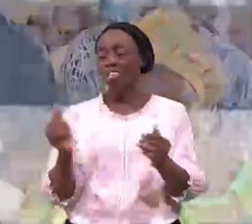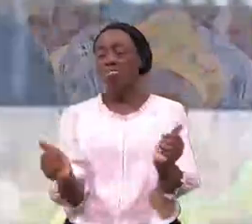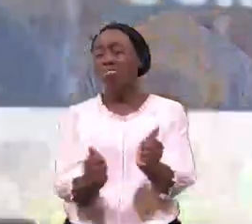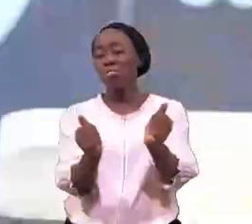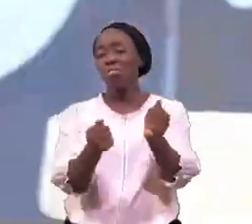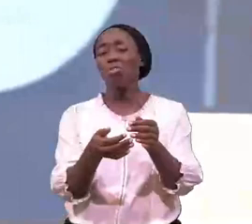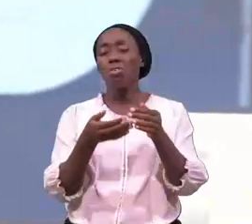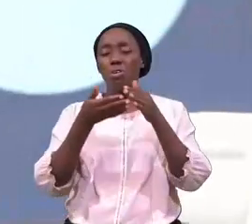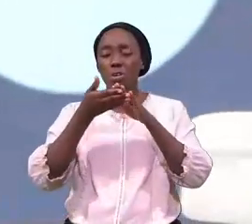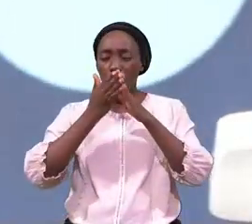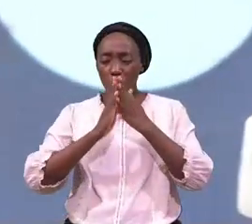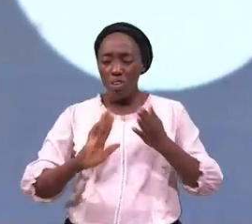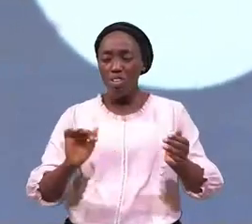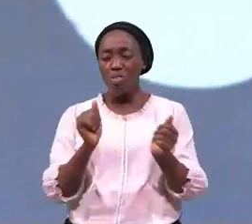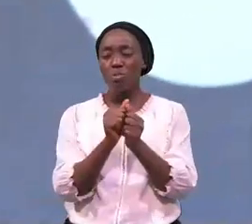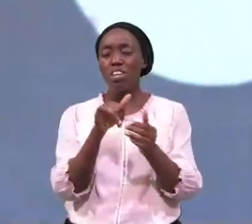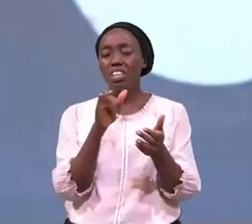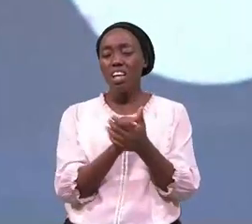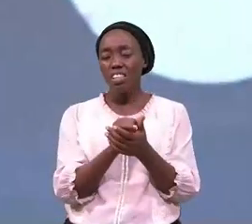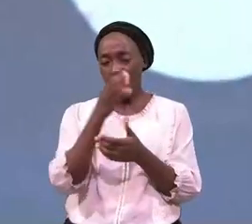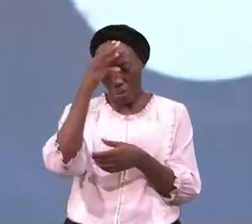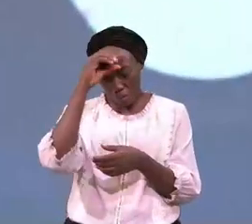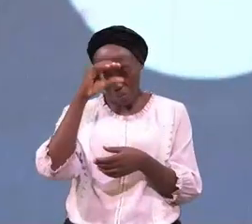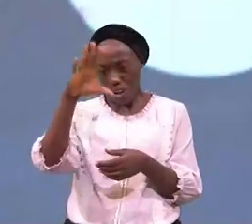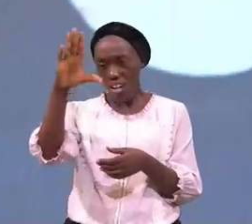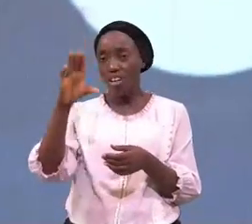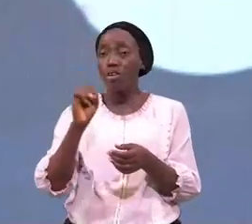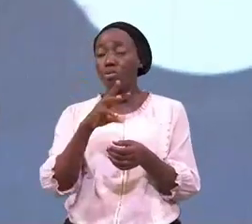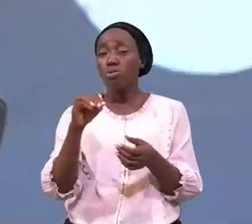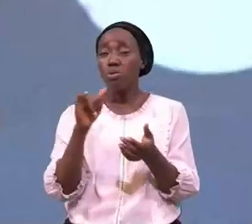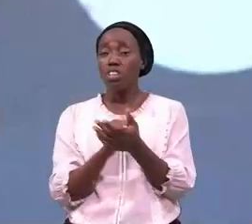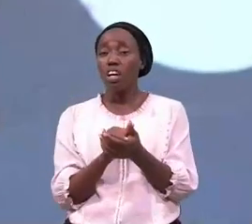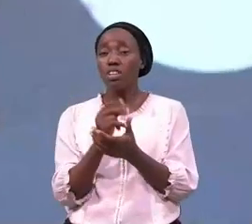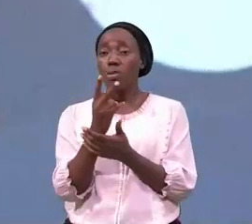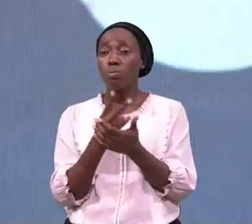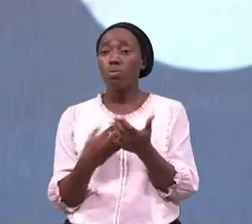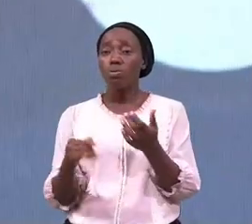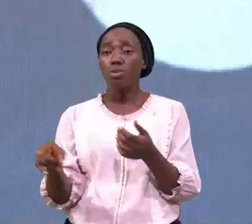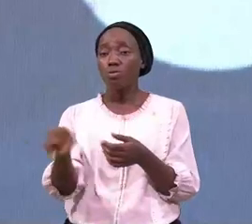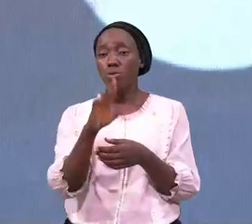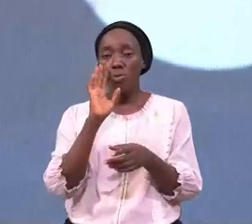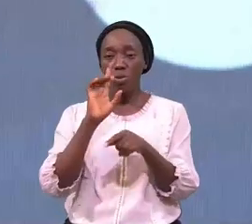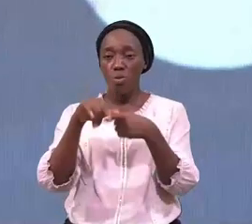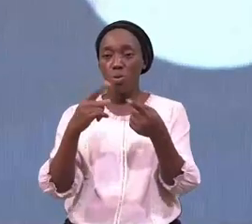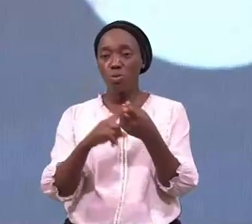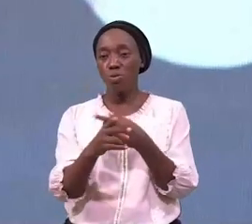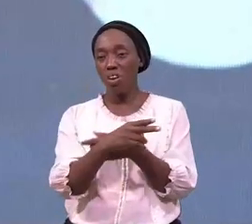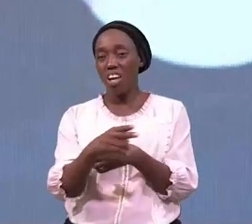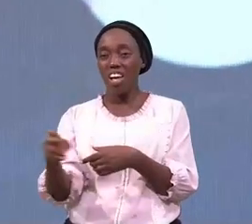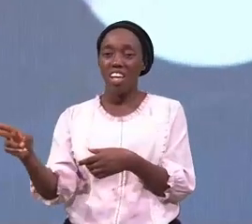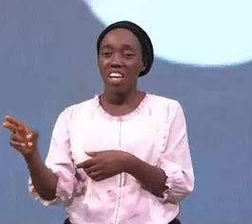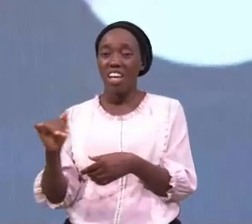Et il ne faut pas écouter quelqu'un qui dit « Recherche la paix avec cet homme. » Pour que vous deux, vous alliez en enfer.